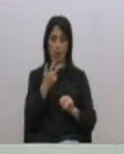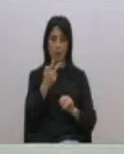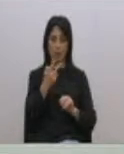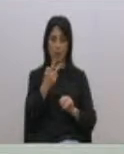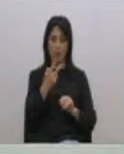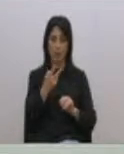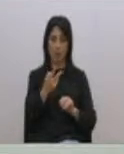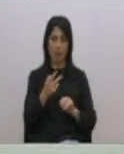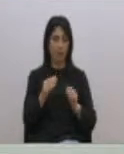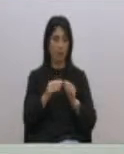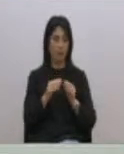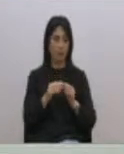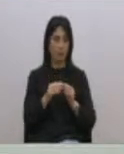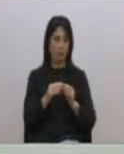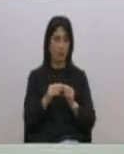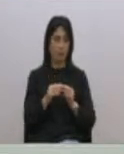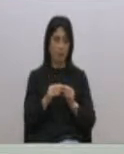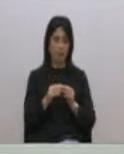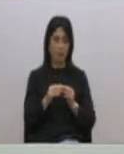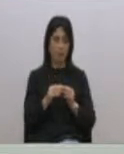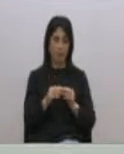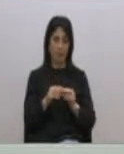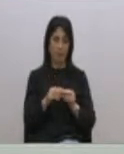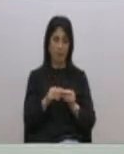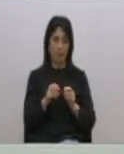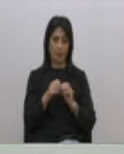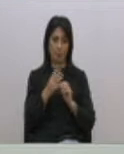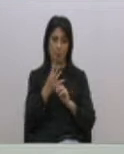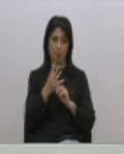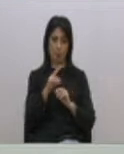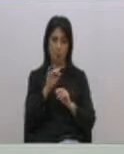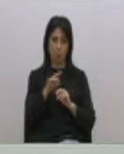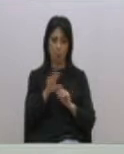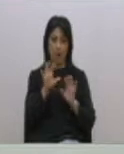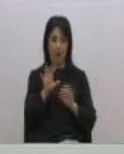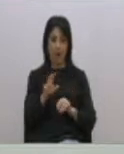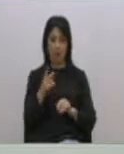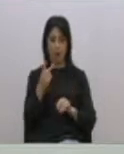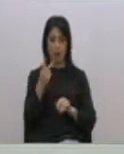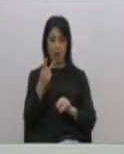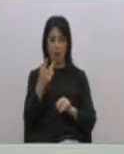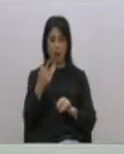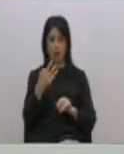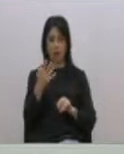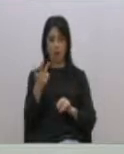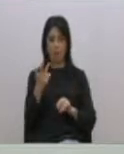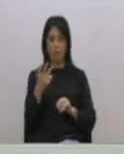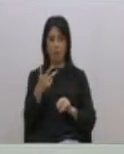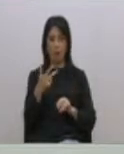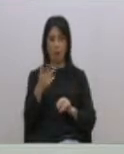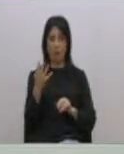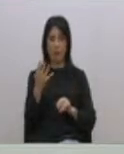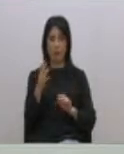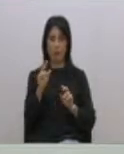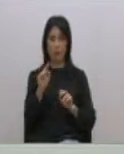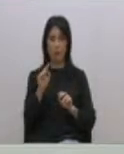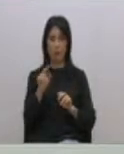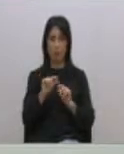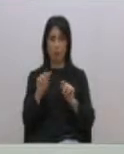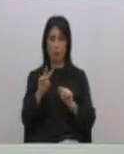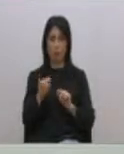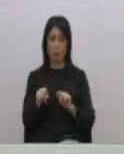მომხლე. არ არის სულელება? კითხები არის, პროექტის მე-14 პუნქტი, კანონის 24 მომხლე.